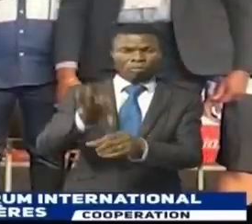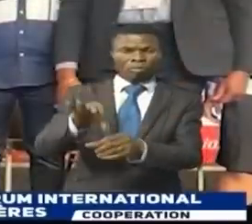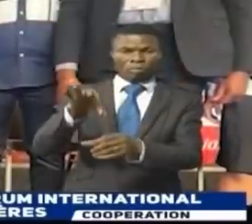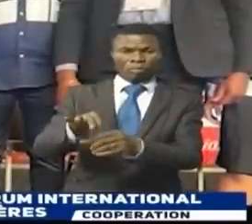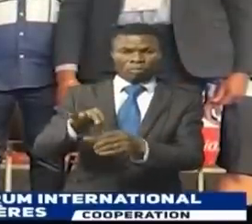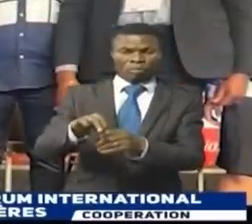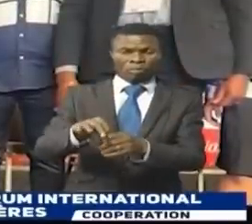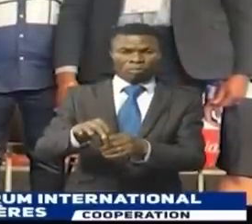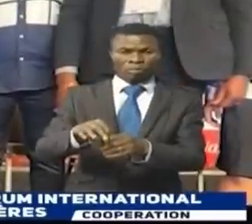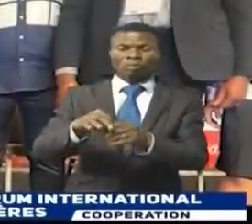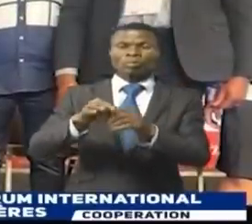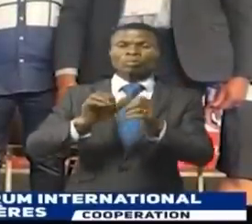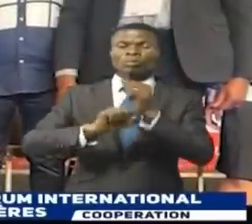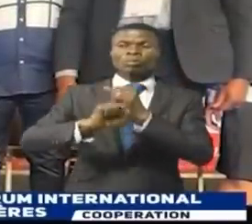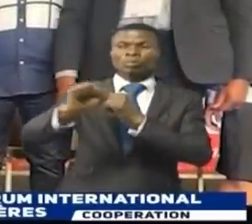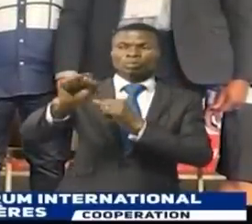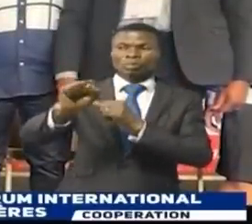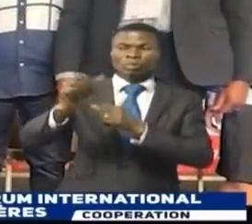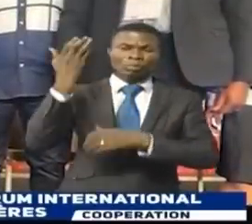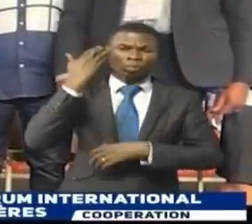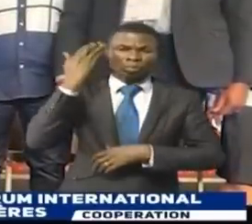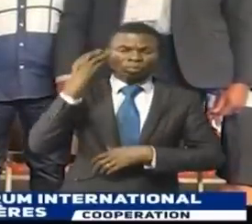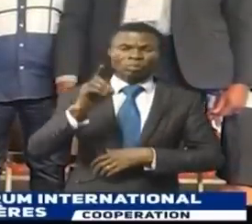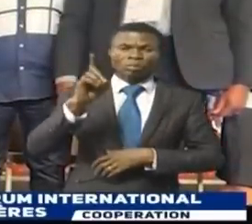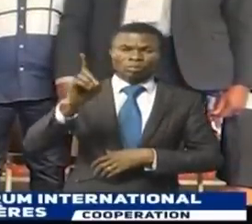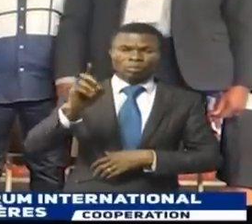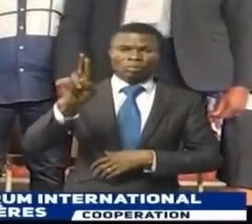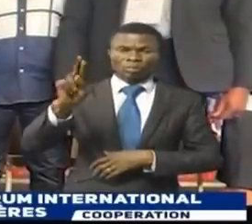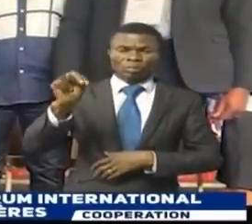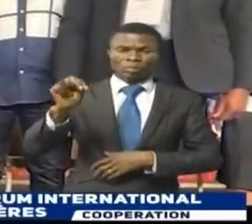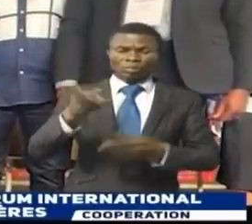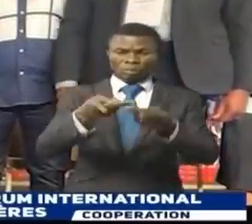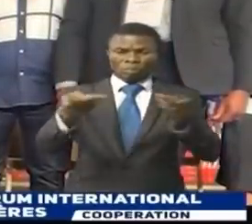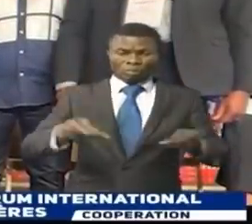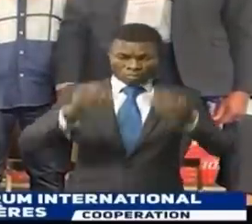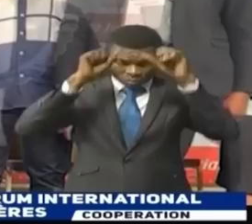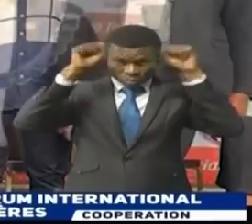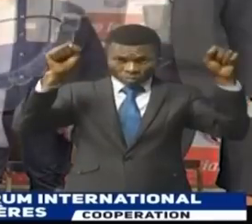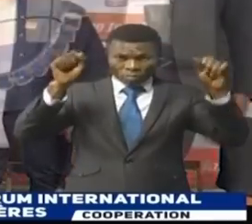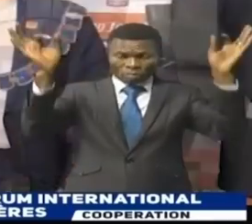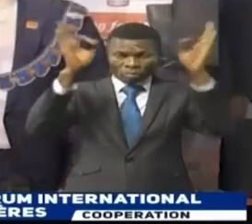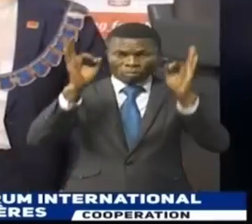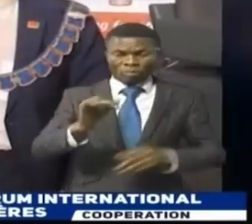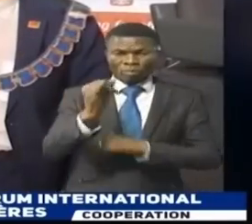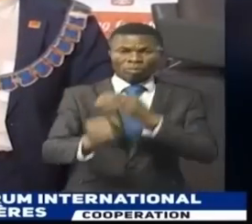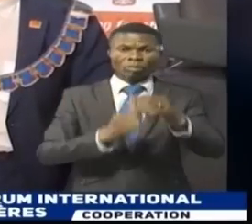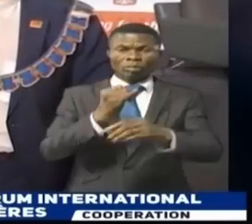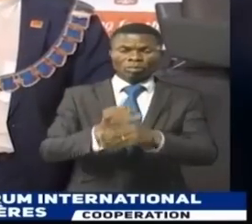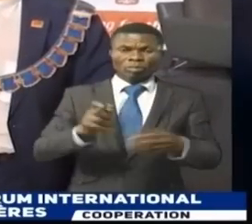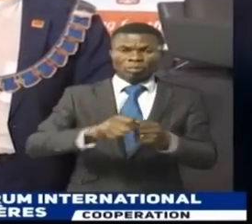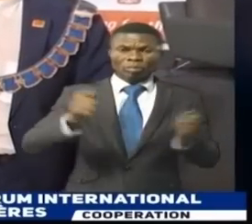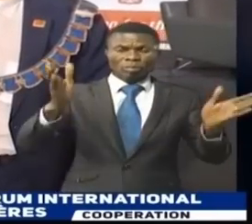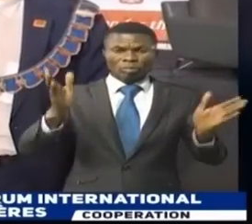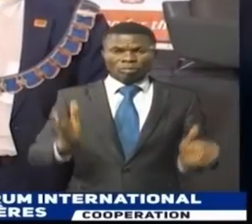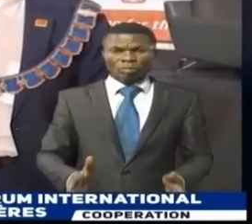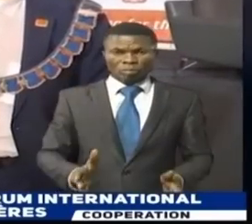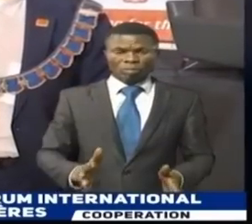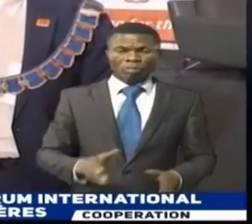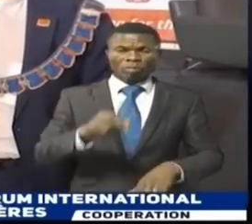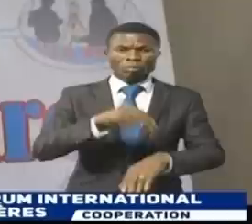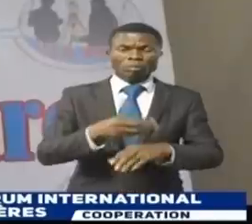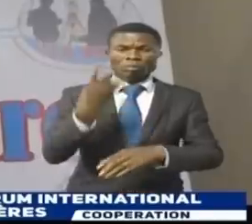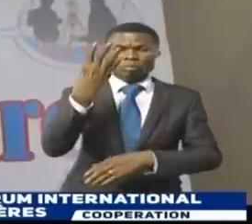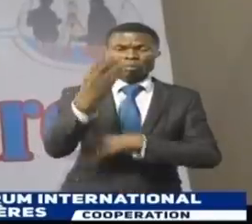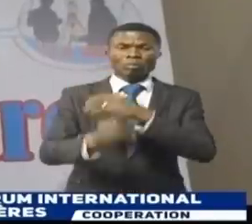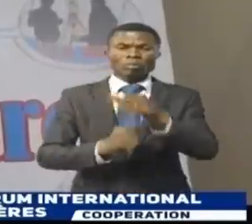de la Bulgare Diane Doumachi au poste de la présidente de la Fédération internationale des géomètres pour un mandat de 4